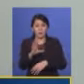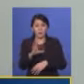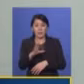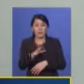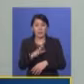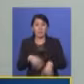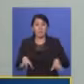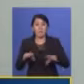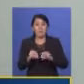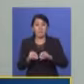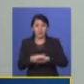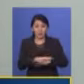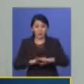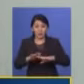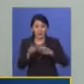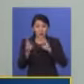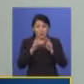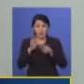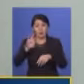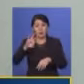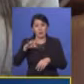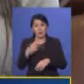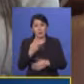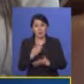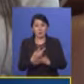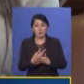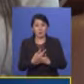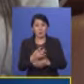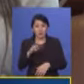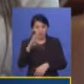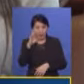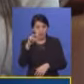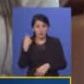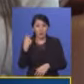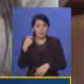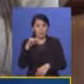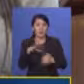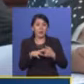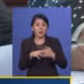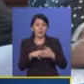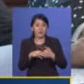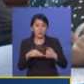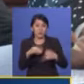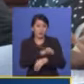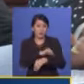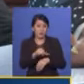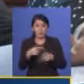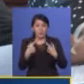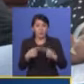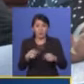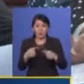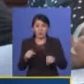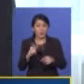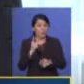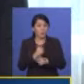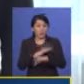ретте барлық қоғамдық кеңестер өз әлеуетін көрсетуі керек. Мемлекет басшысы жеріміздің шетелдіктерге сатылмайтынын да атап өтті. Маңызды